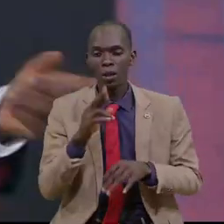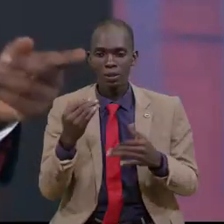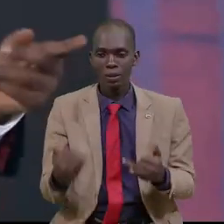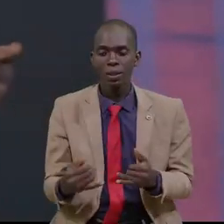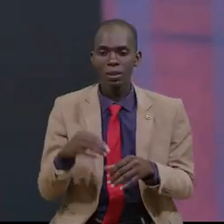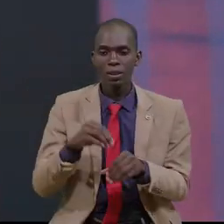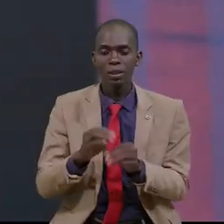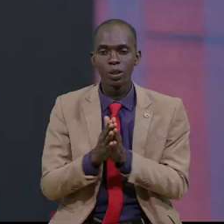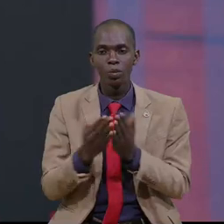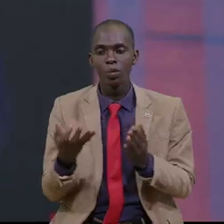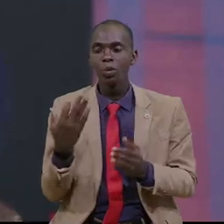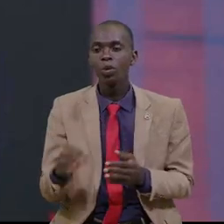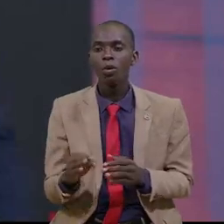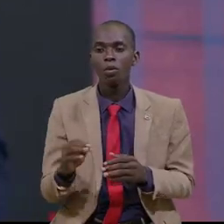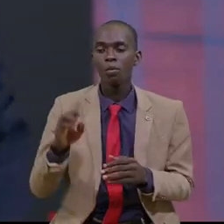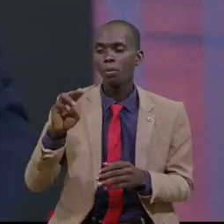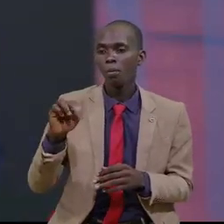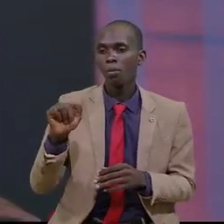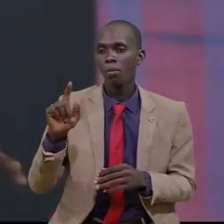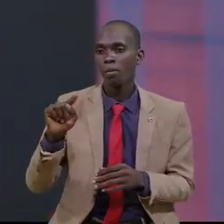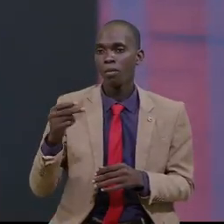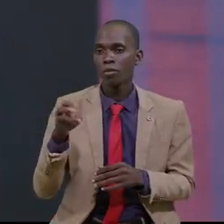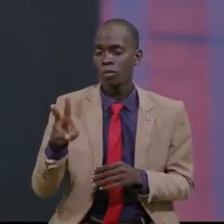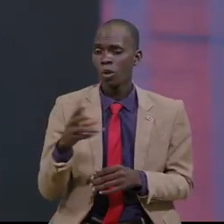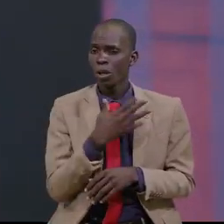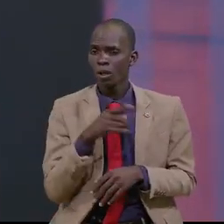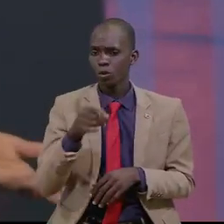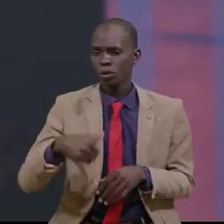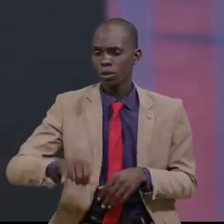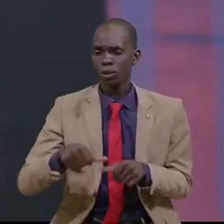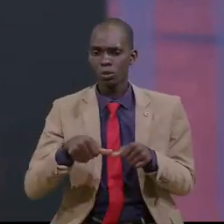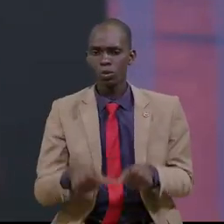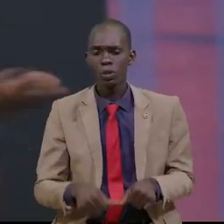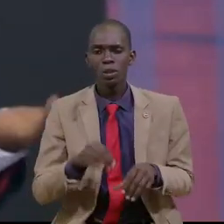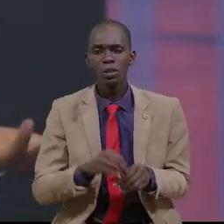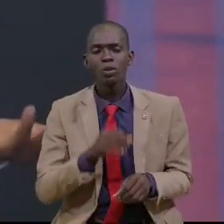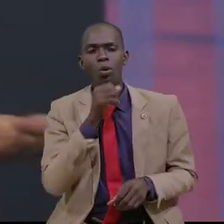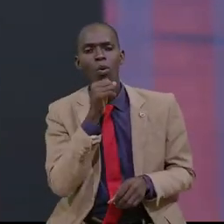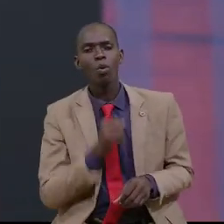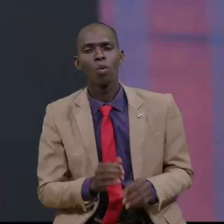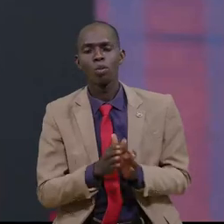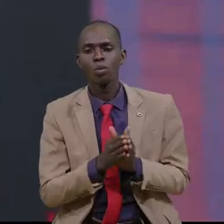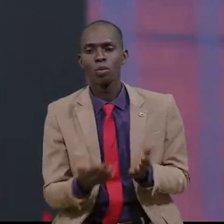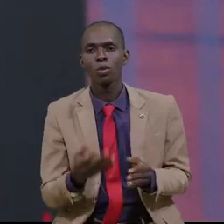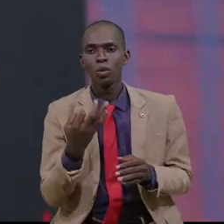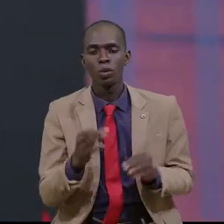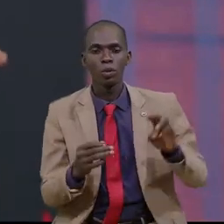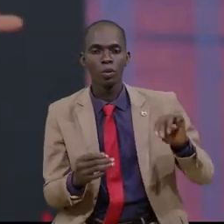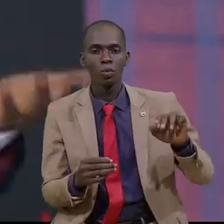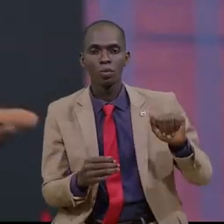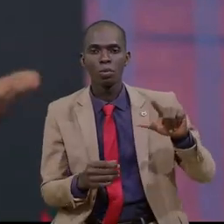de Matthieu, et tu es toujours là-bas, dans l'Ancien, tu es toujours là, demeurant en Malachie, tu es toujours